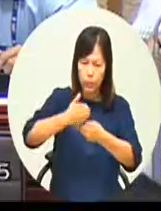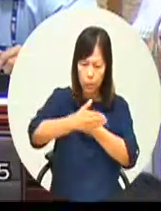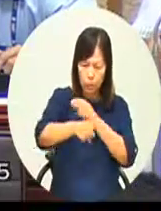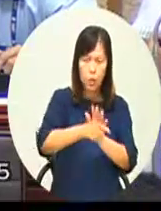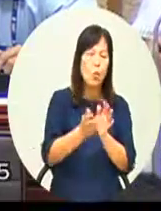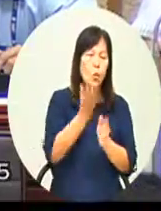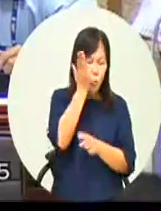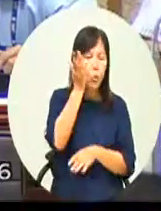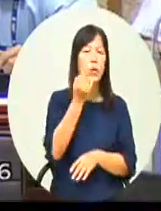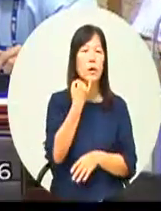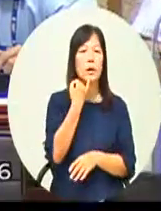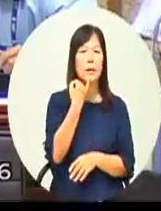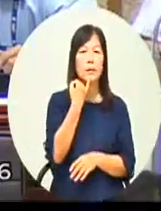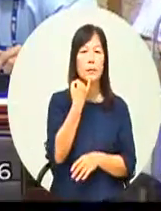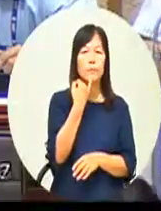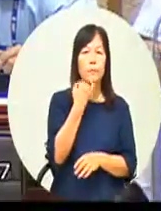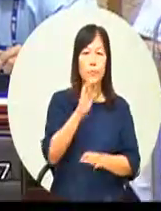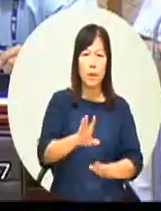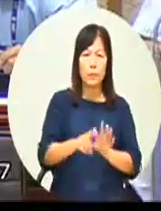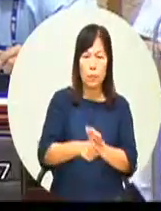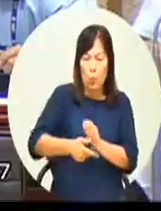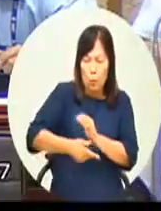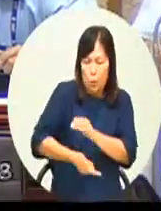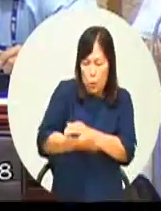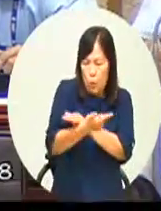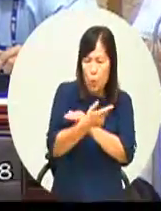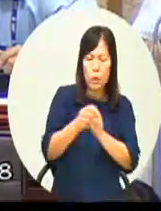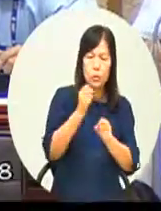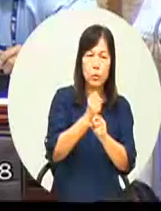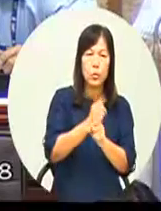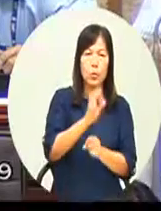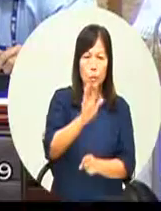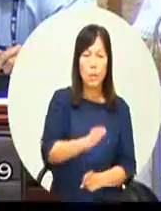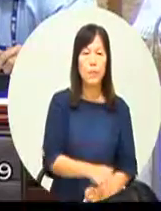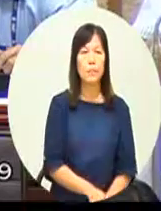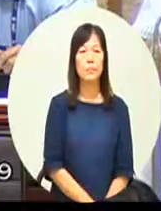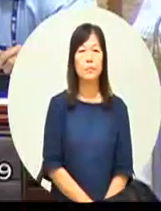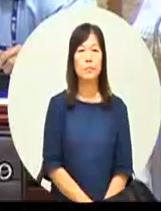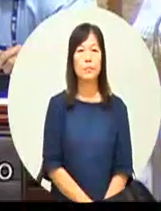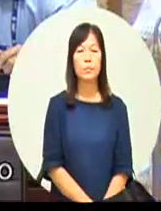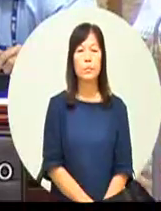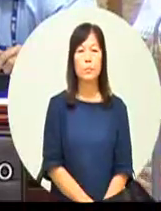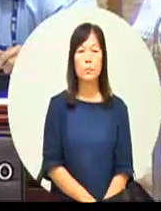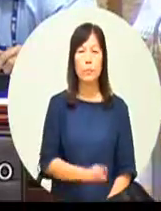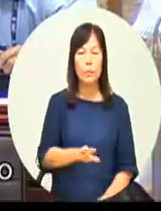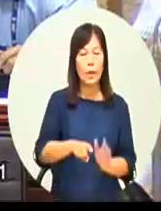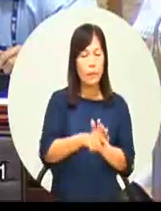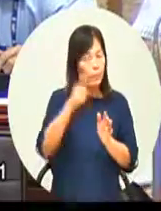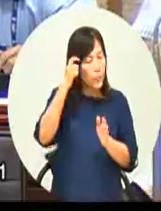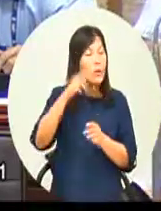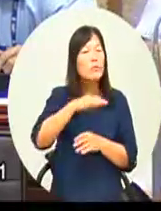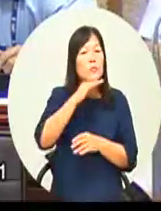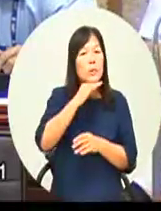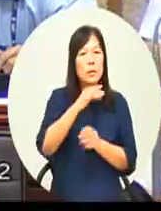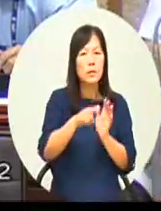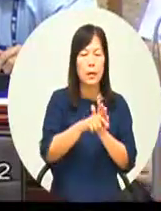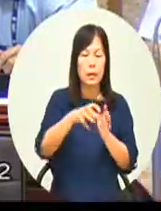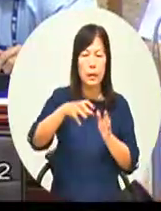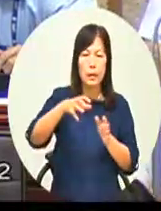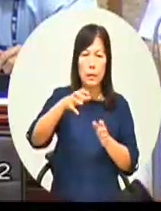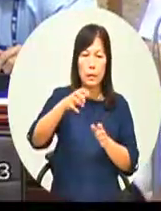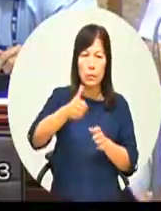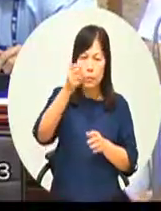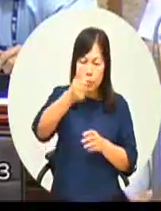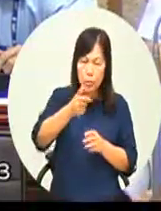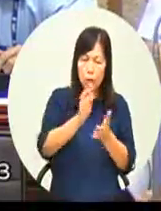更为顺遂。那所以目前我们 正加速在推进这一部分。那第二部分是有关 局长，稍等一下、所以也还可以